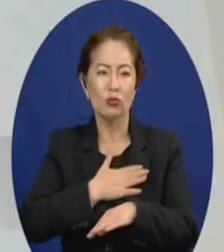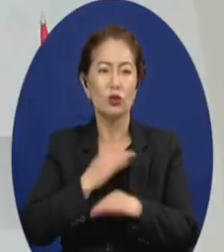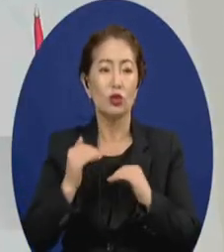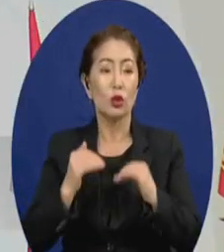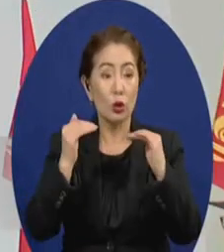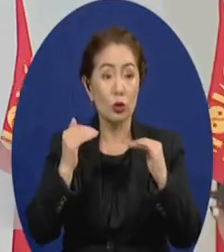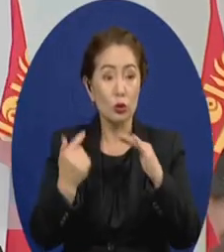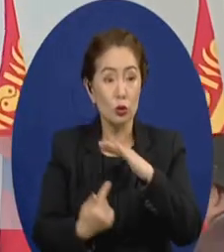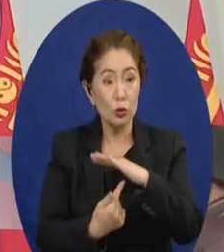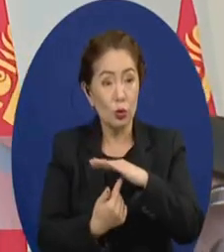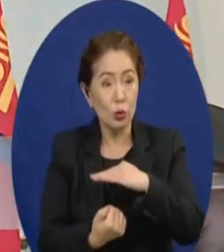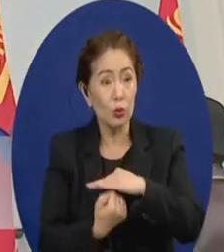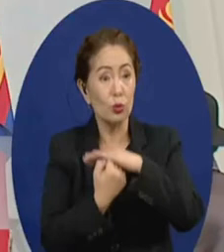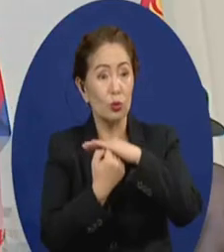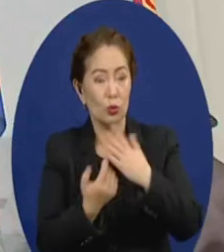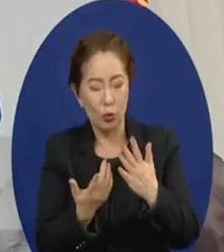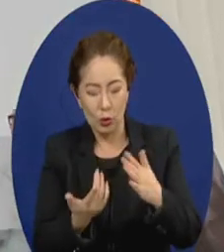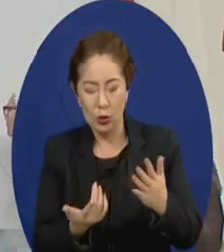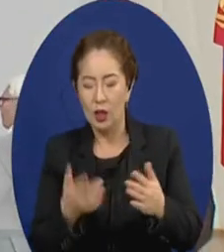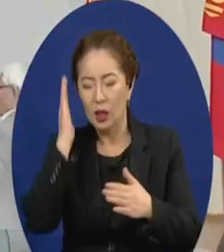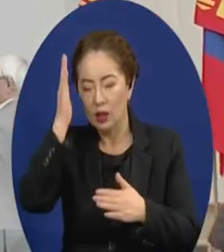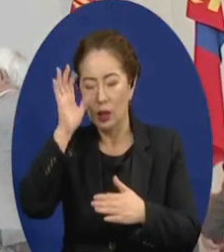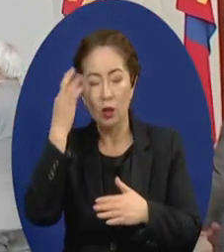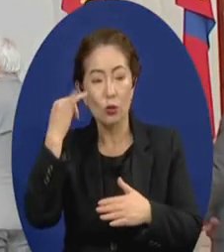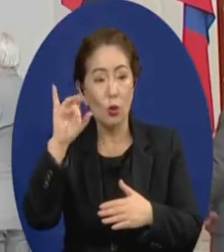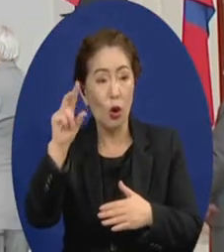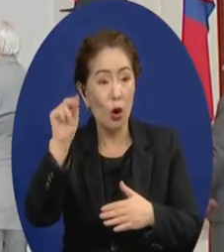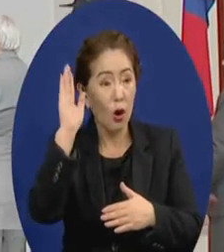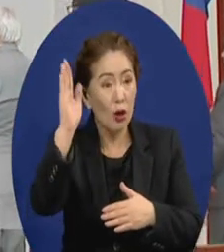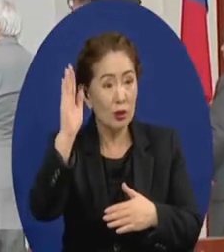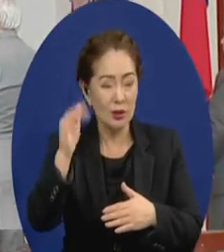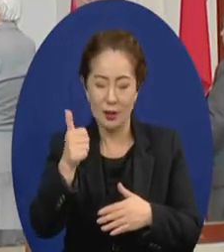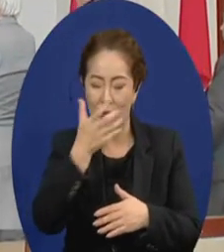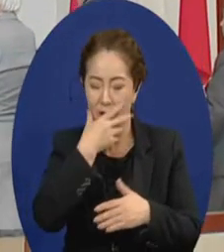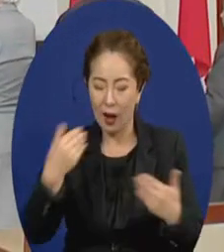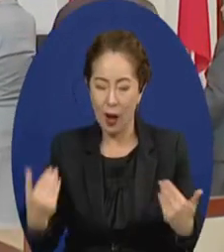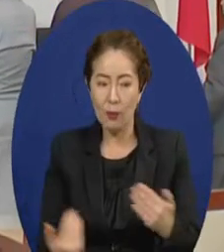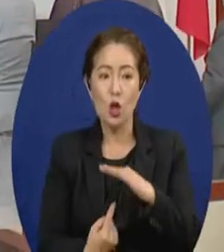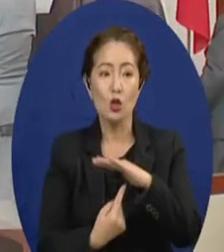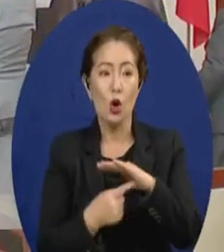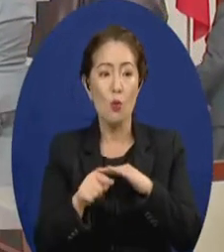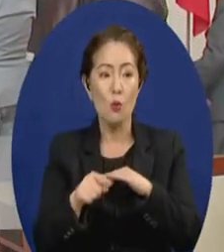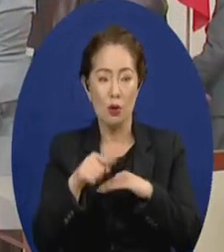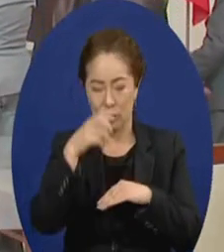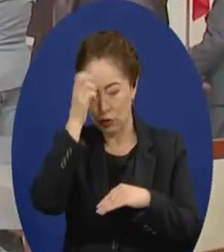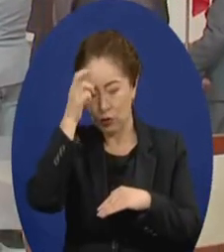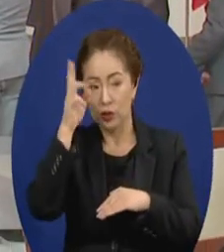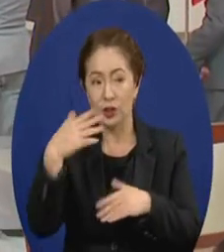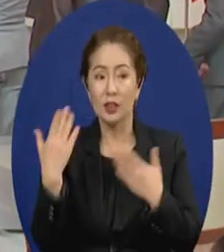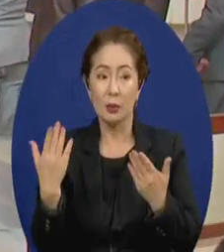тулгуур, ирээдүйн хооч үеийн сайн сайхан амьдралын үндэс суурь гэдгийг төрийн тэргүүнд өрдлөө.